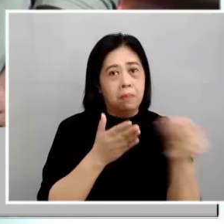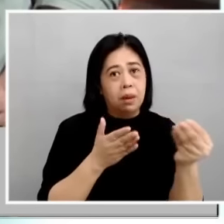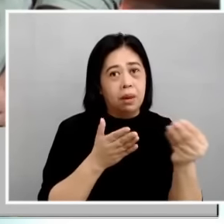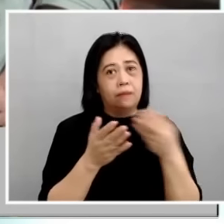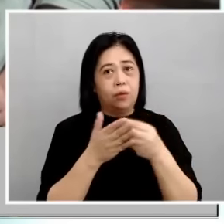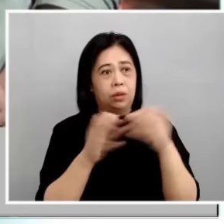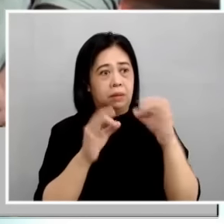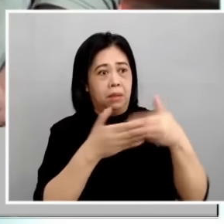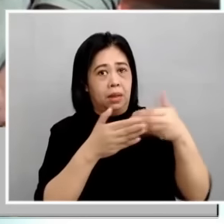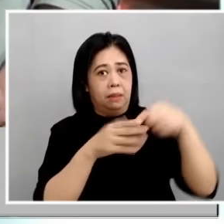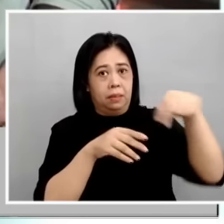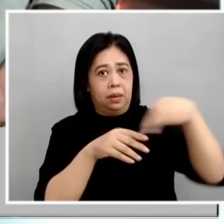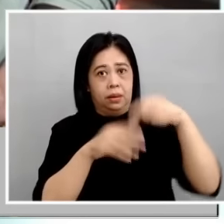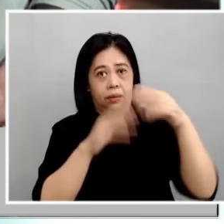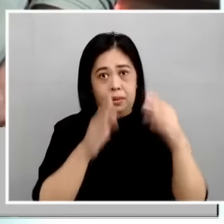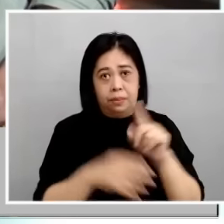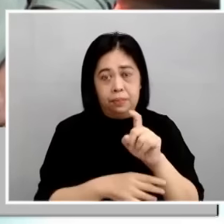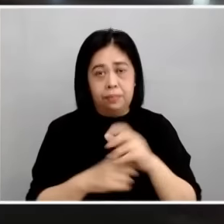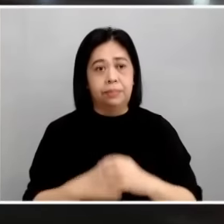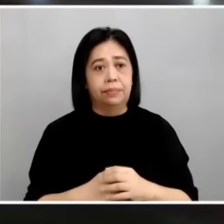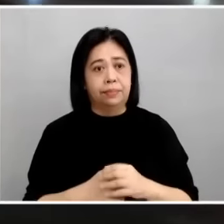gamot?